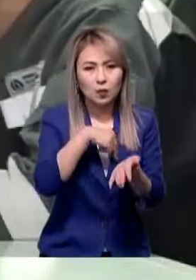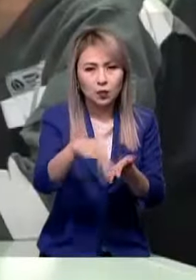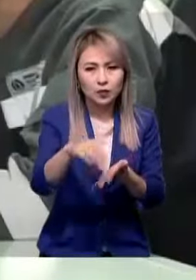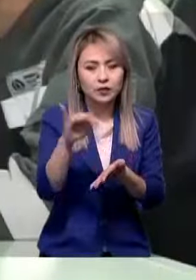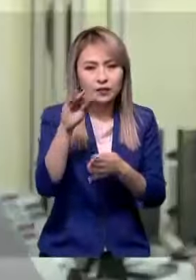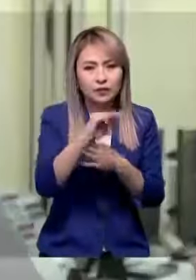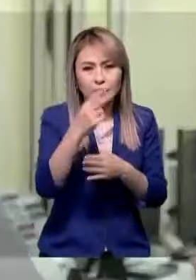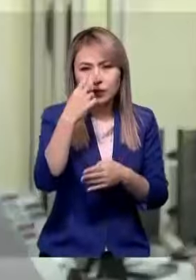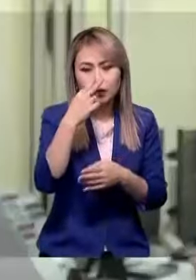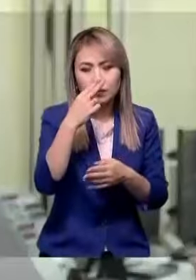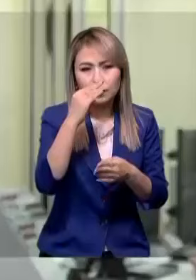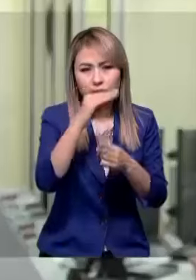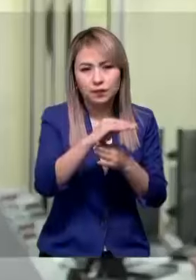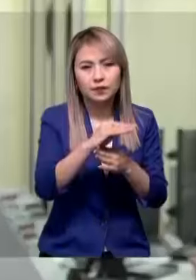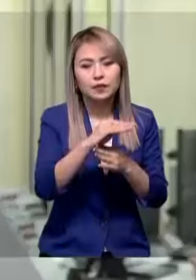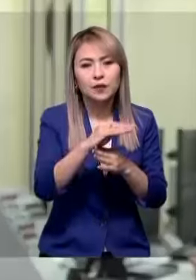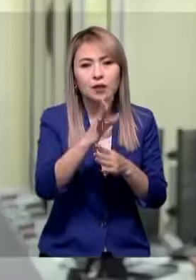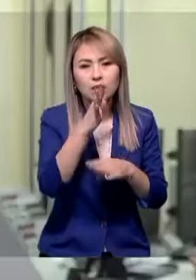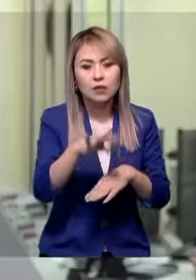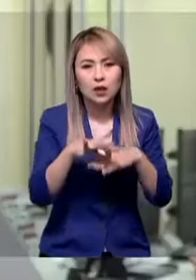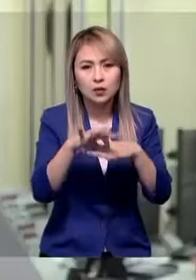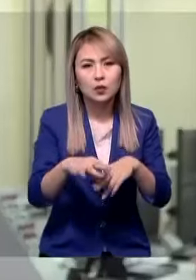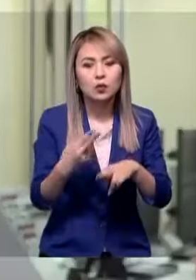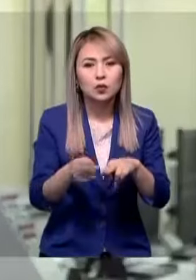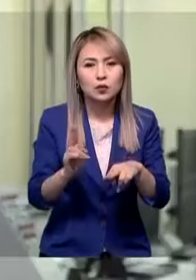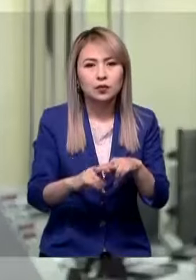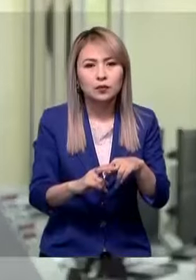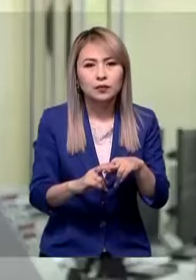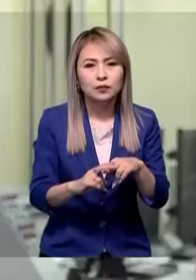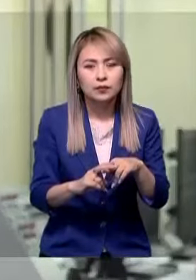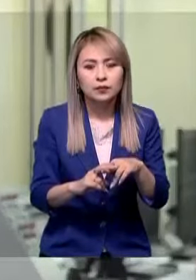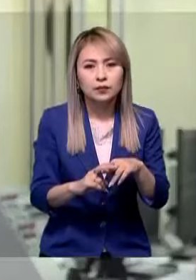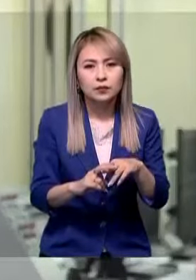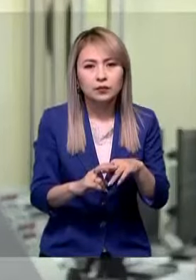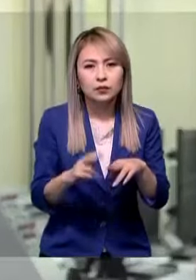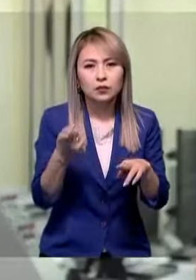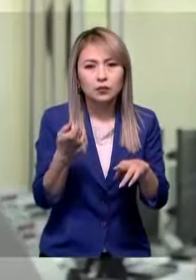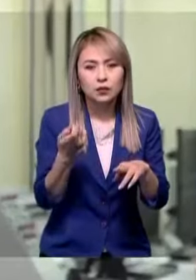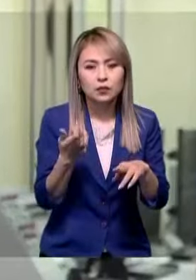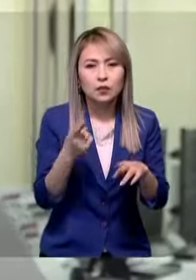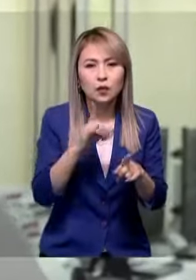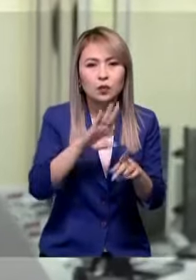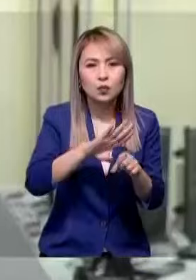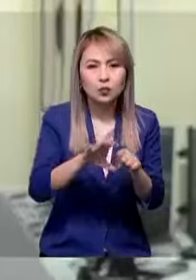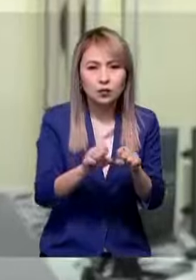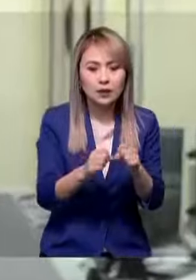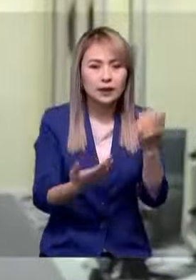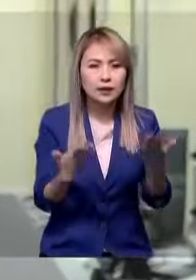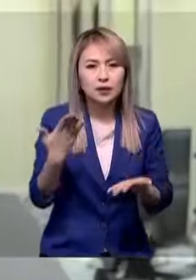ол маусымға байланысты, яғни маусымдық процесс, сондықтан да сол процесстен кішкене жою үшін немесе